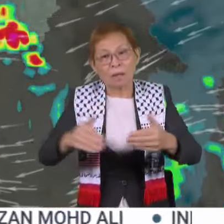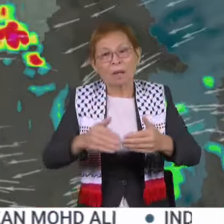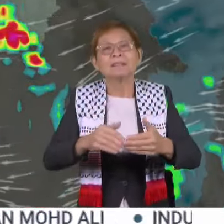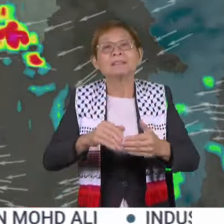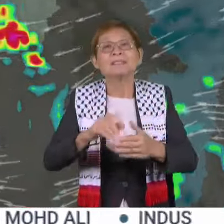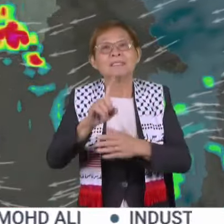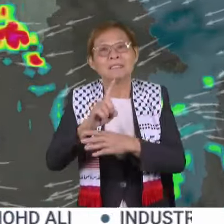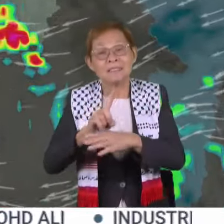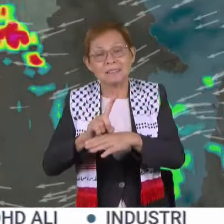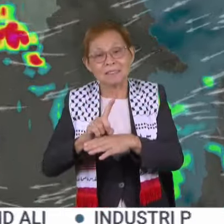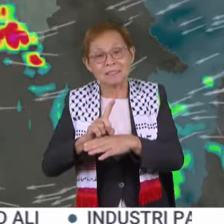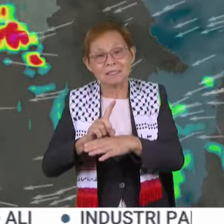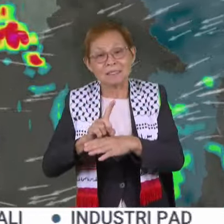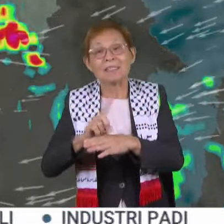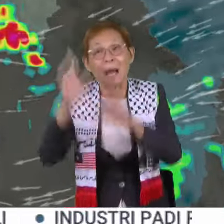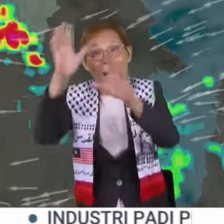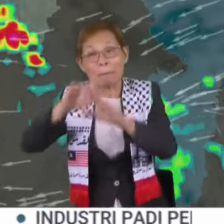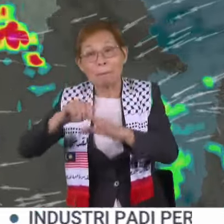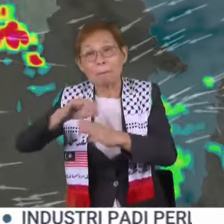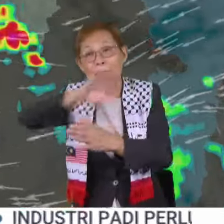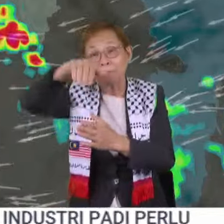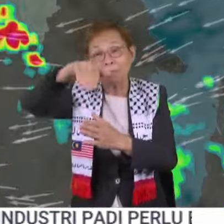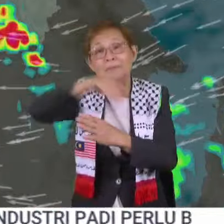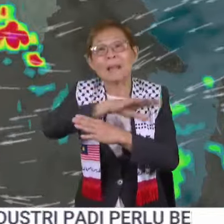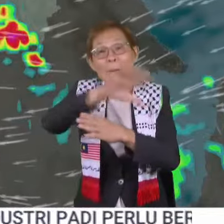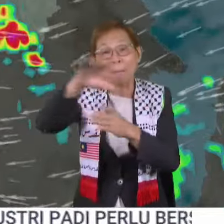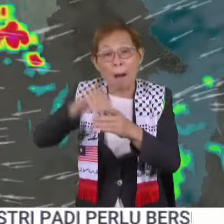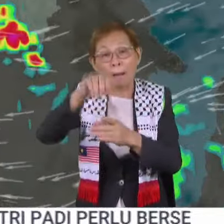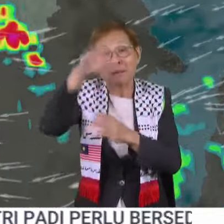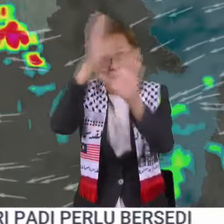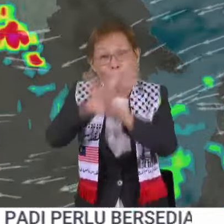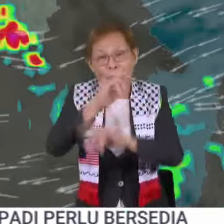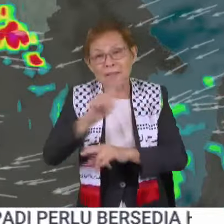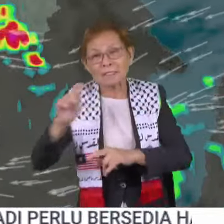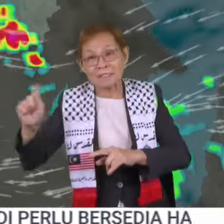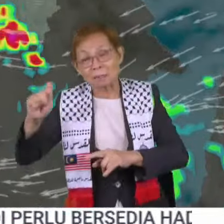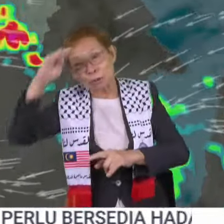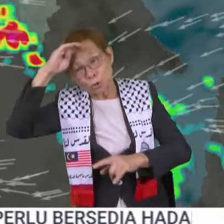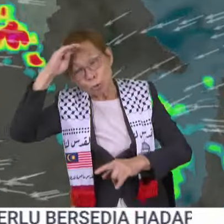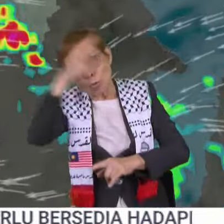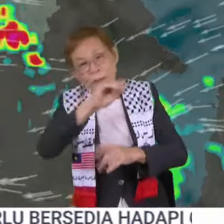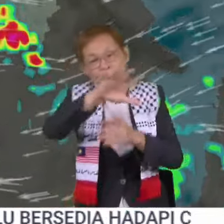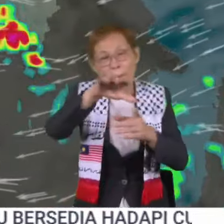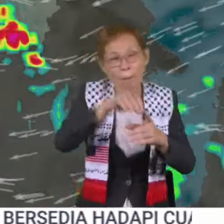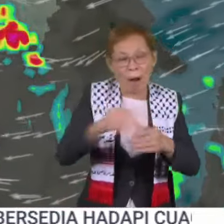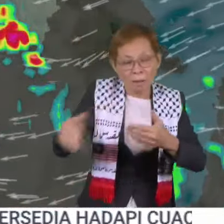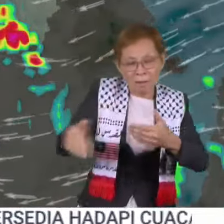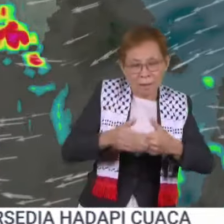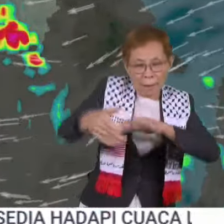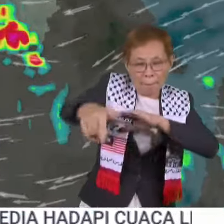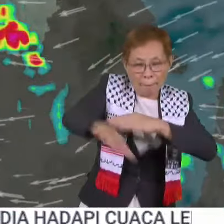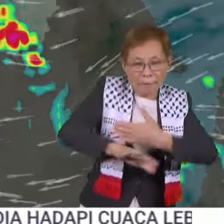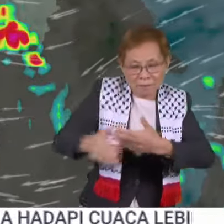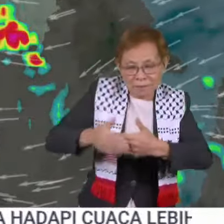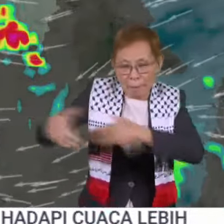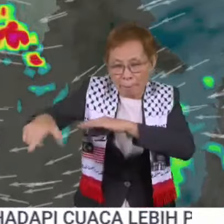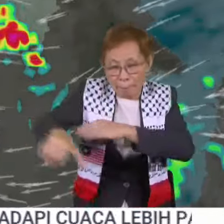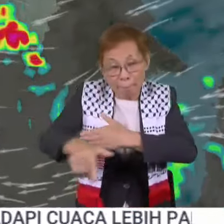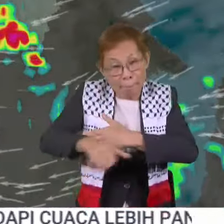sekitar bahagian pedalaman Sarawak serta melibatkan kawasan di Selatan dan timur Negeri Johor serta melibatkan kawasan berhampiran pantai di negeri